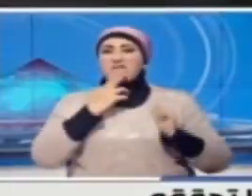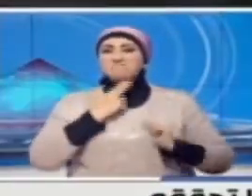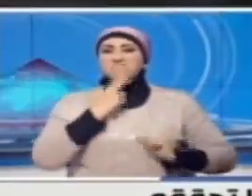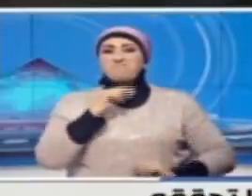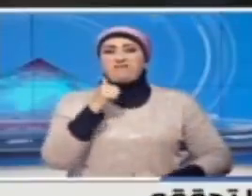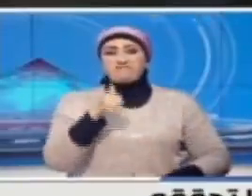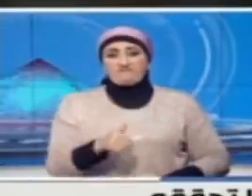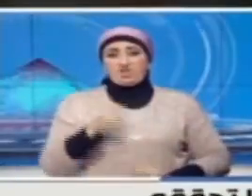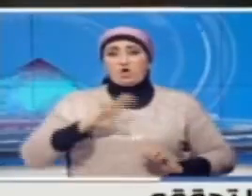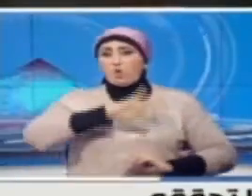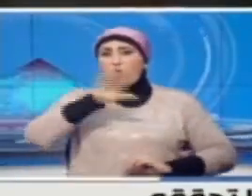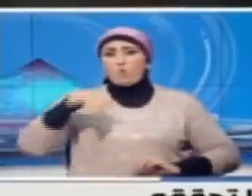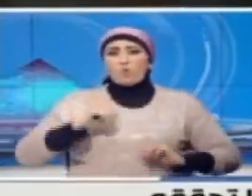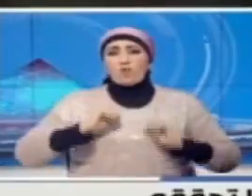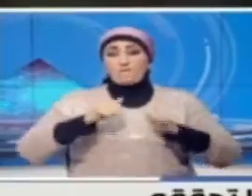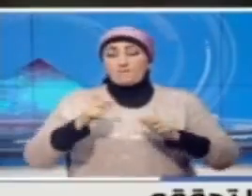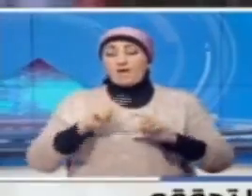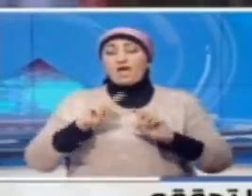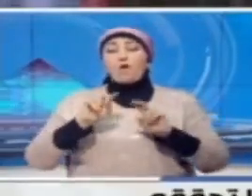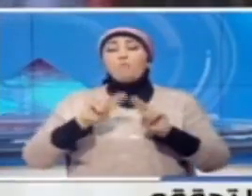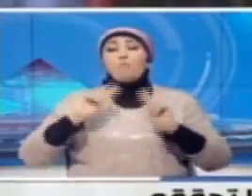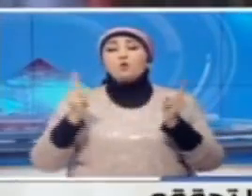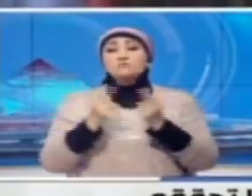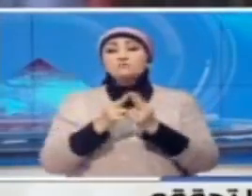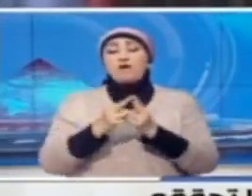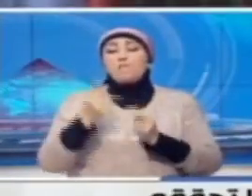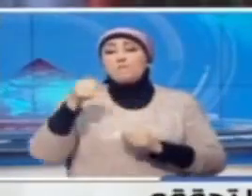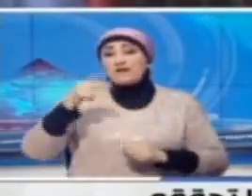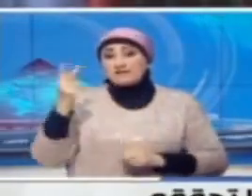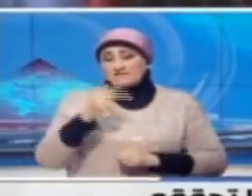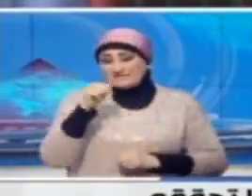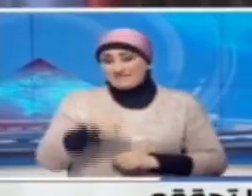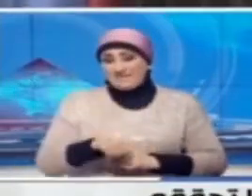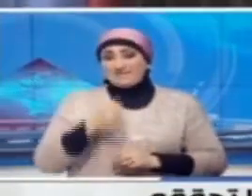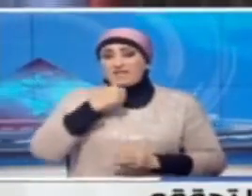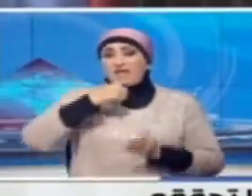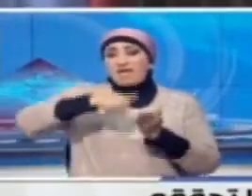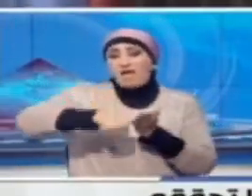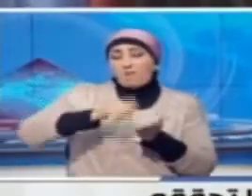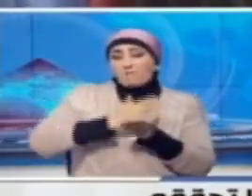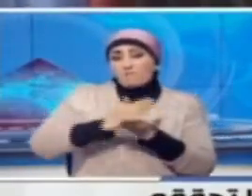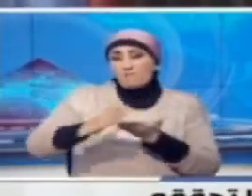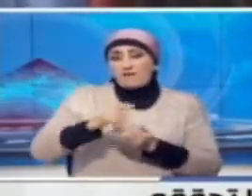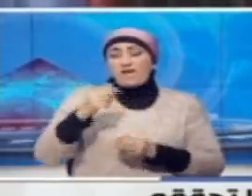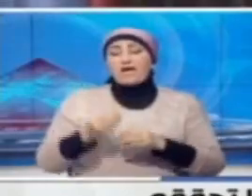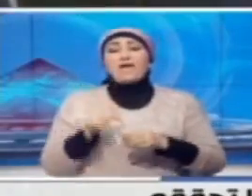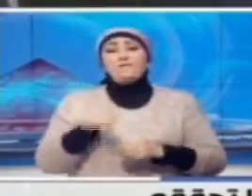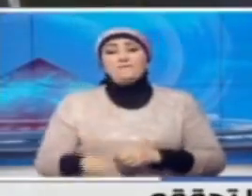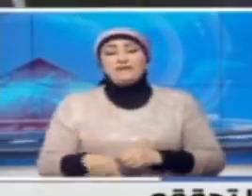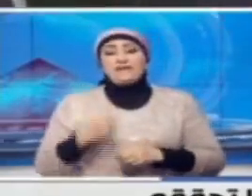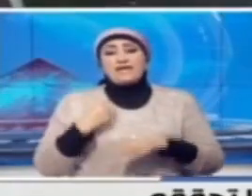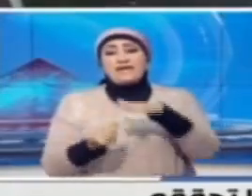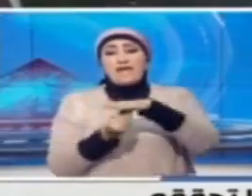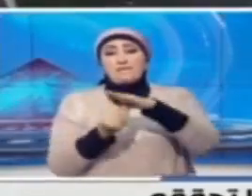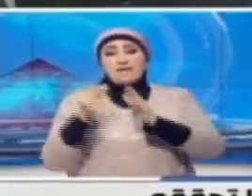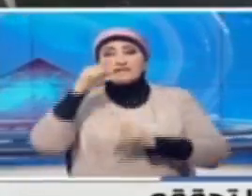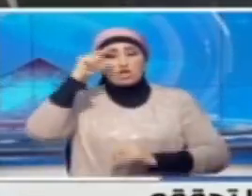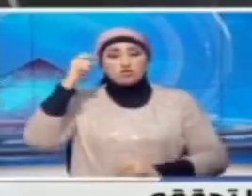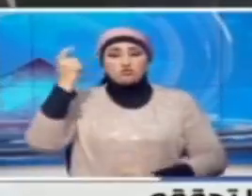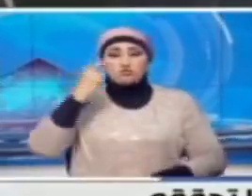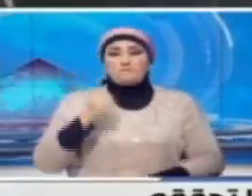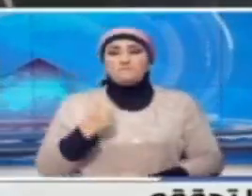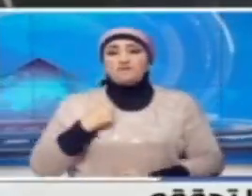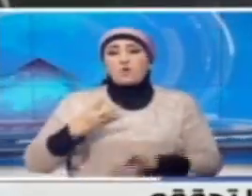ما أكده المشاركون في المؤتمر السنوي الثامن لمركز تعليم الكبار بجامعة عين شمس. النهاردة بنقف كشركاء